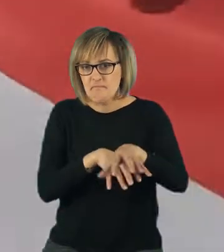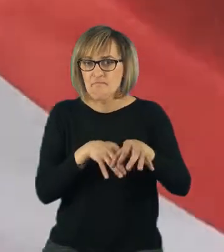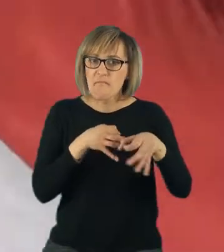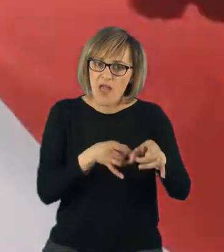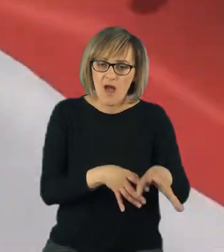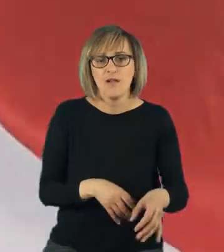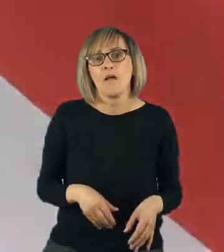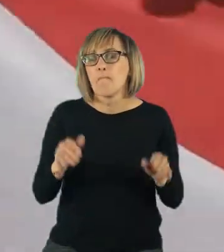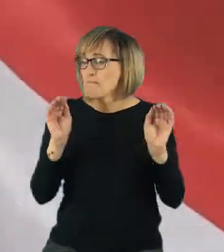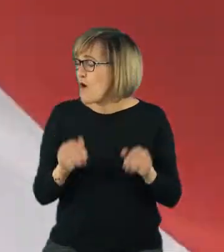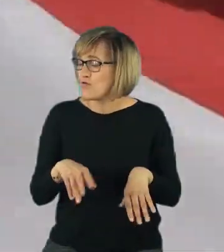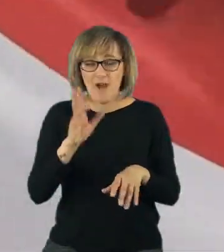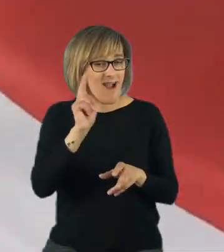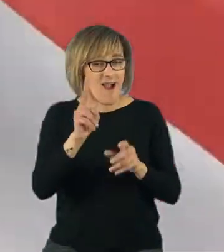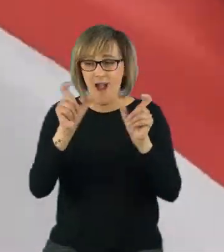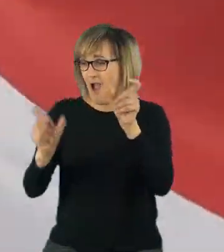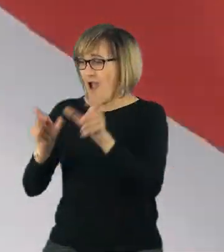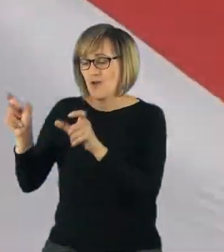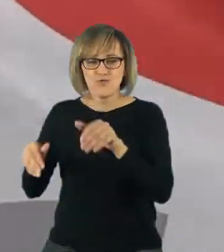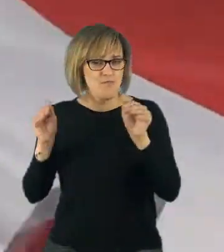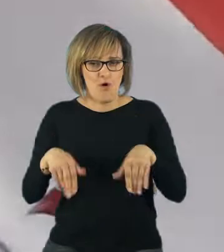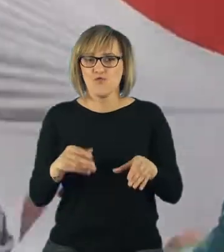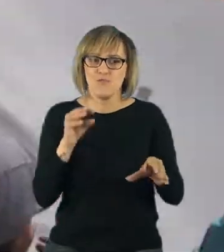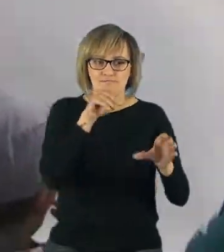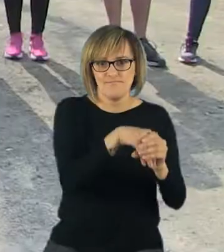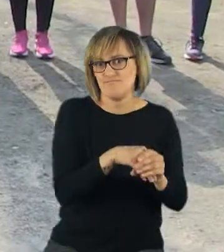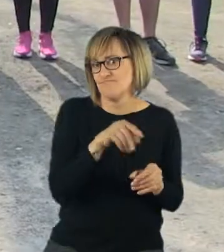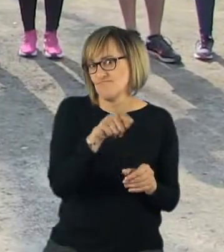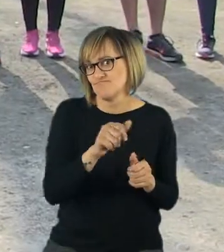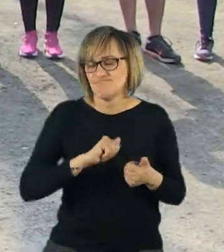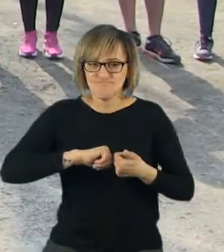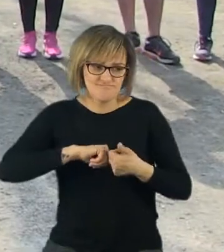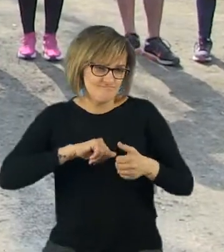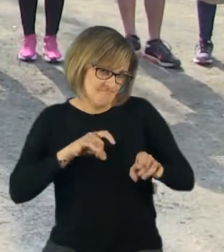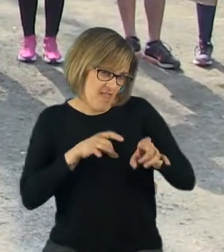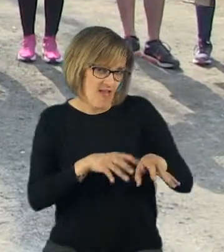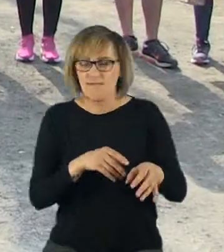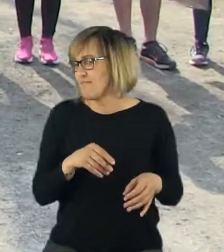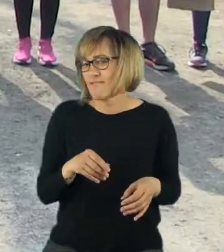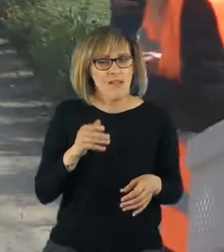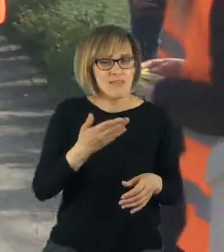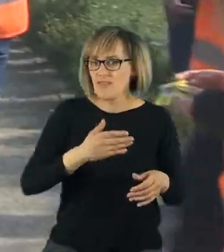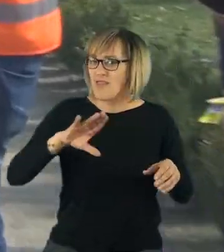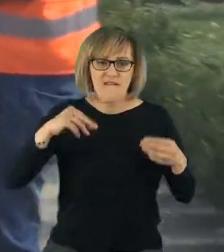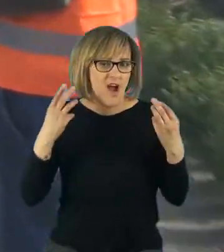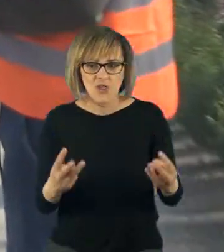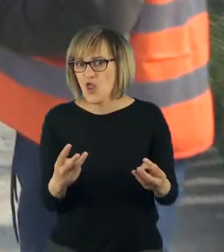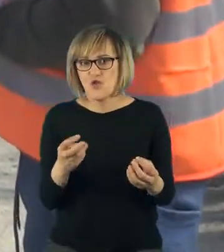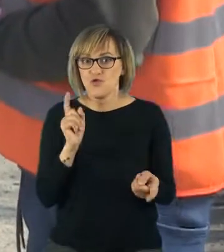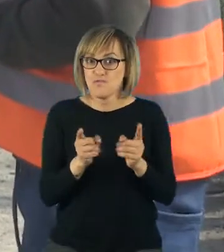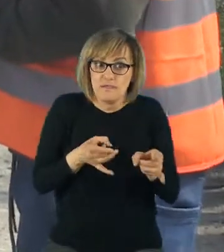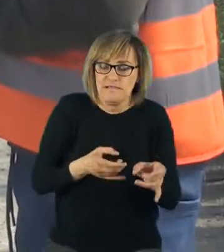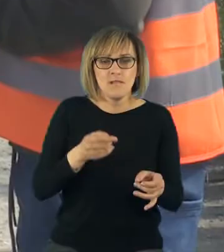że może startować praktycznie każdy. Tutaj tempo biegu jest dowolne. Najważniejszy jest udział i